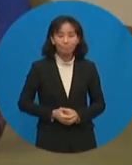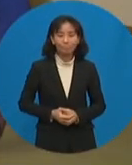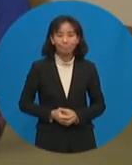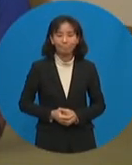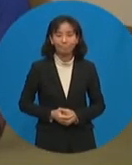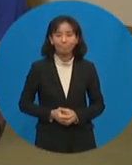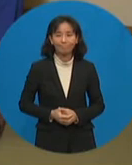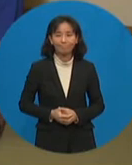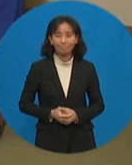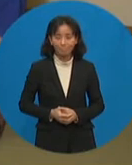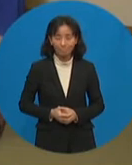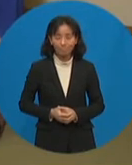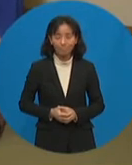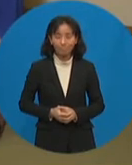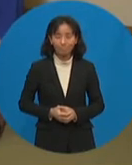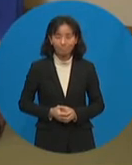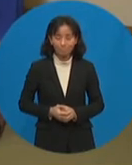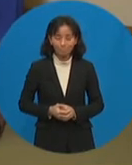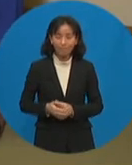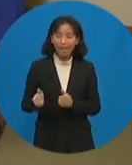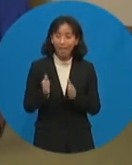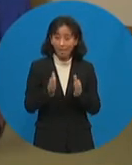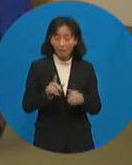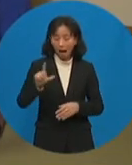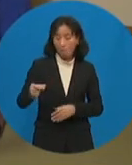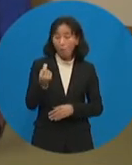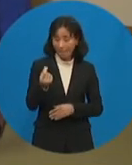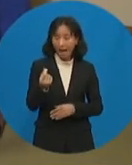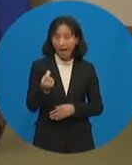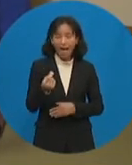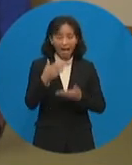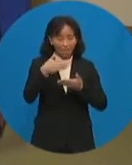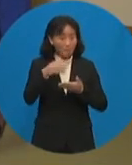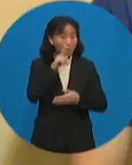さあ、それではいよいよメインのもんじゃに行ってみましょう。